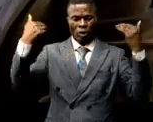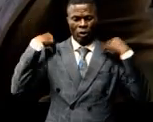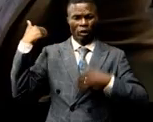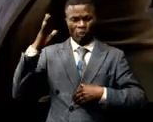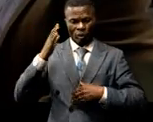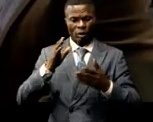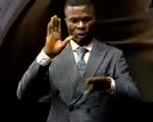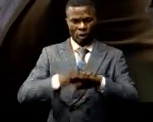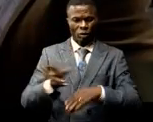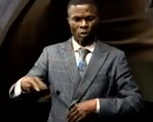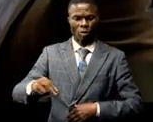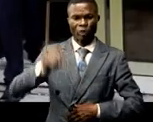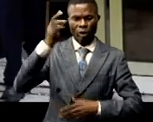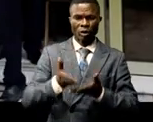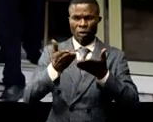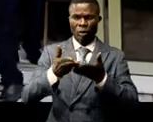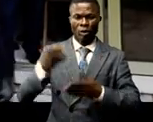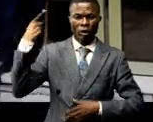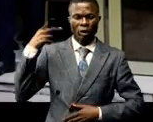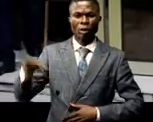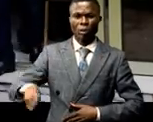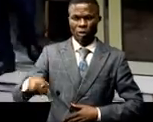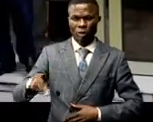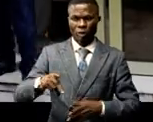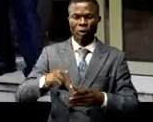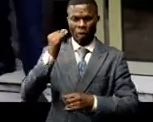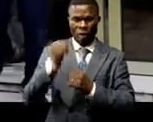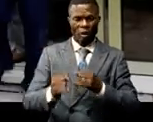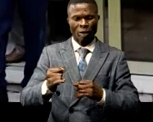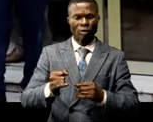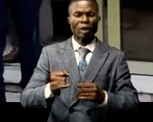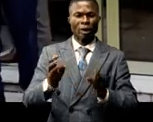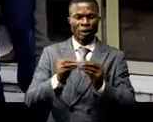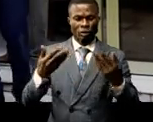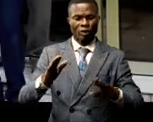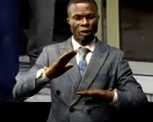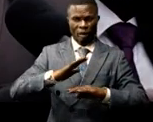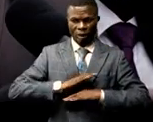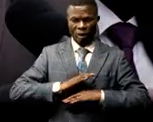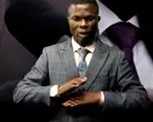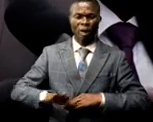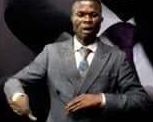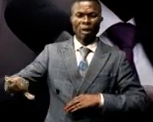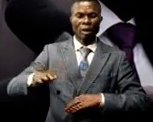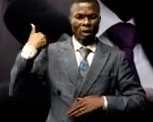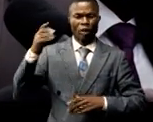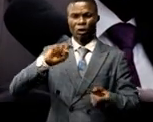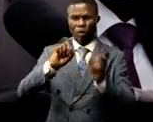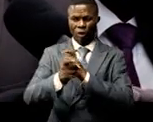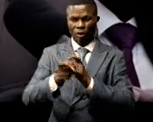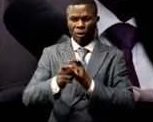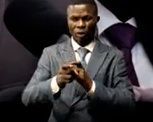la province du Nord Kivu. Les élus provinciaux en sortent satisfaits. L'État a changé. Aujourd'hui, le